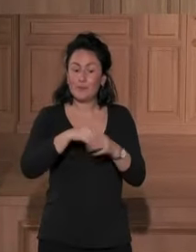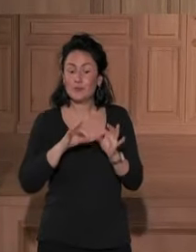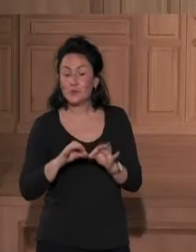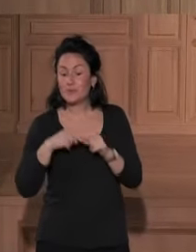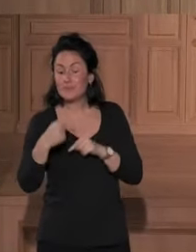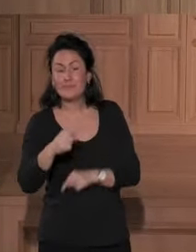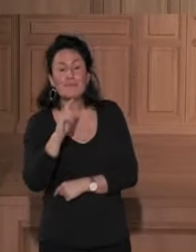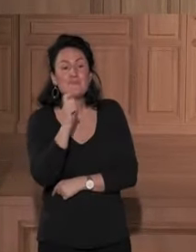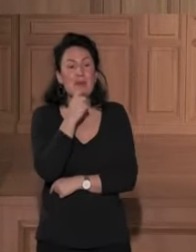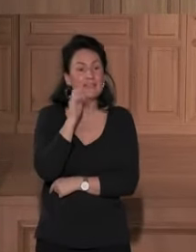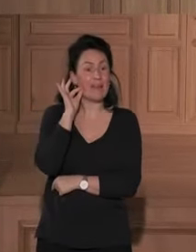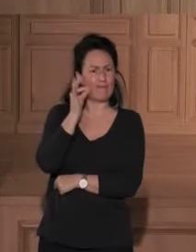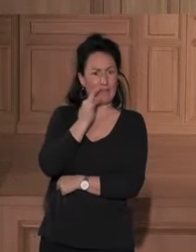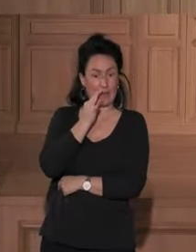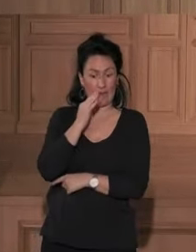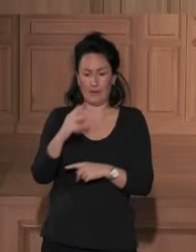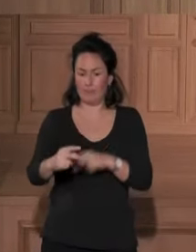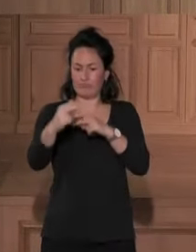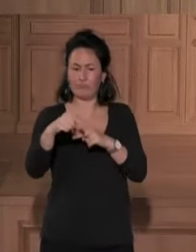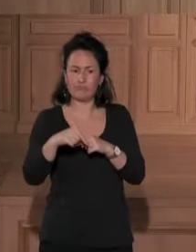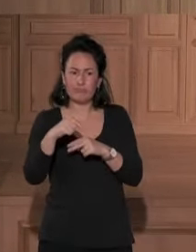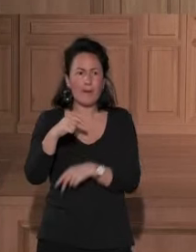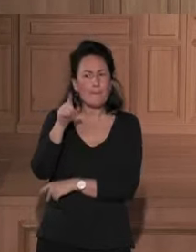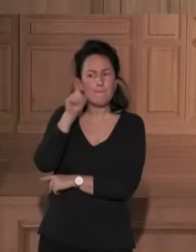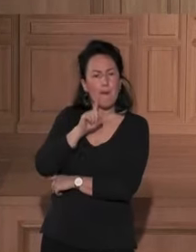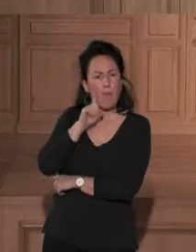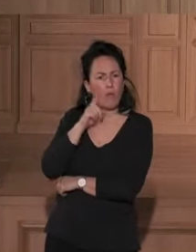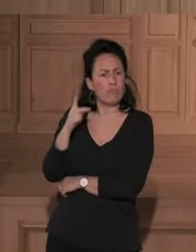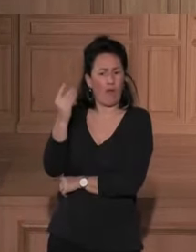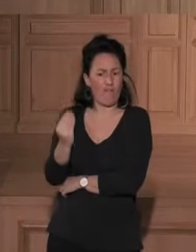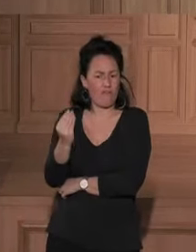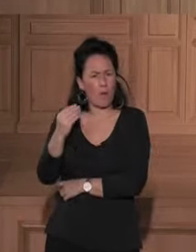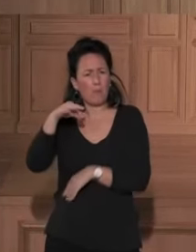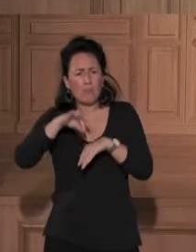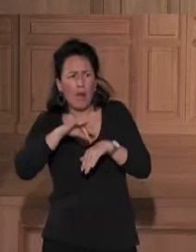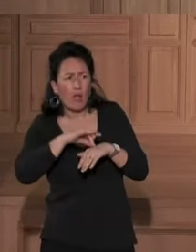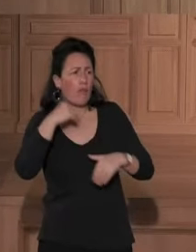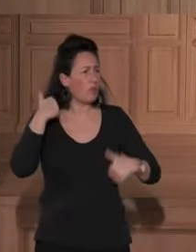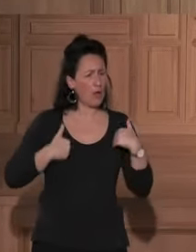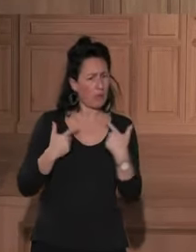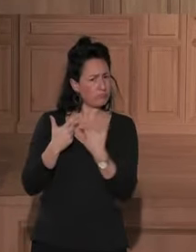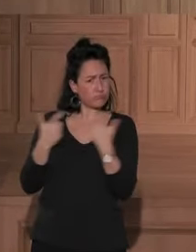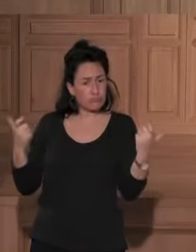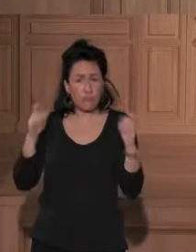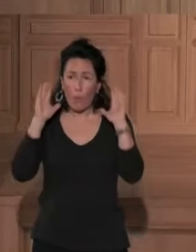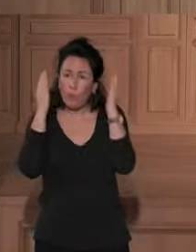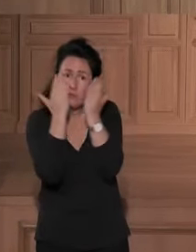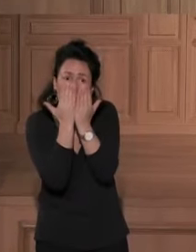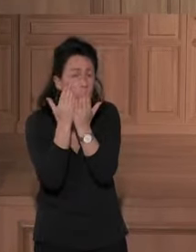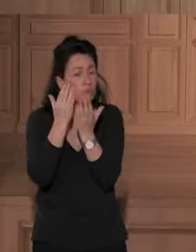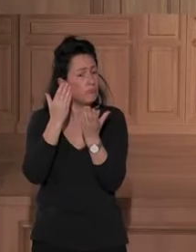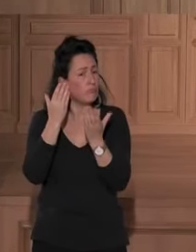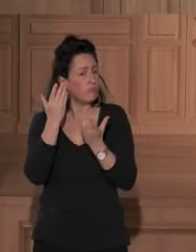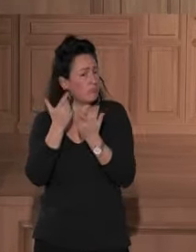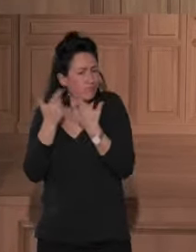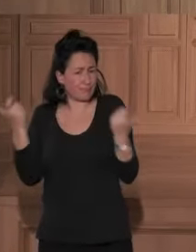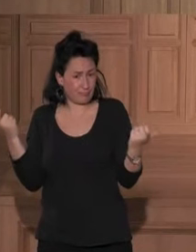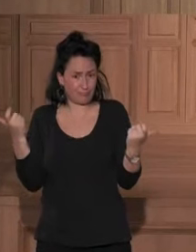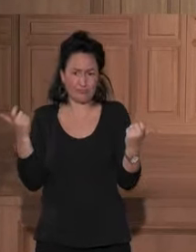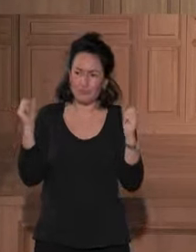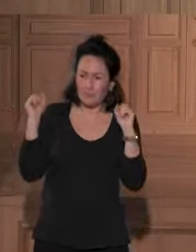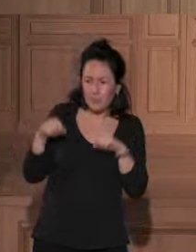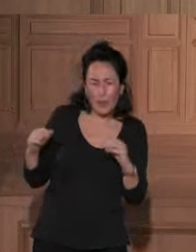mamans, pour permettre aux mamans qui ont un enfant malade ou handicapé, toute forme de handicap, autiste ou autre, de se